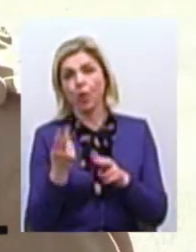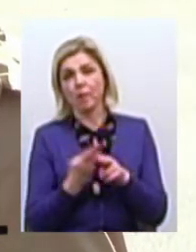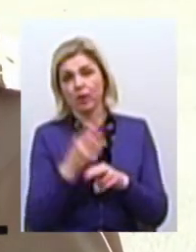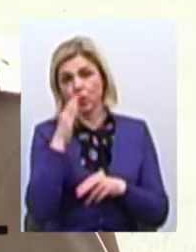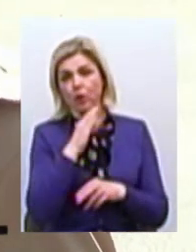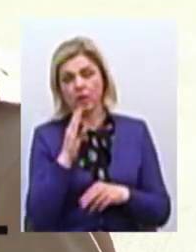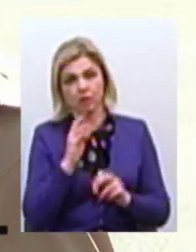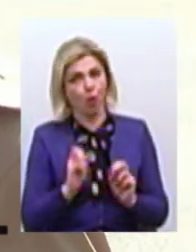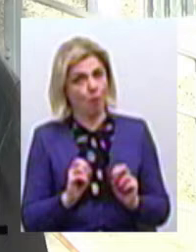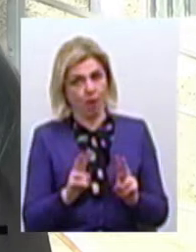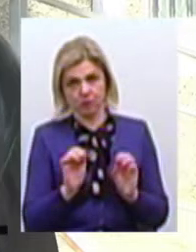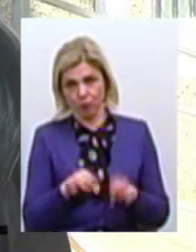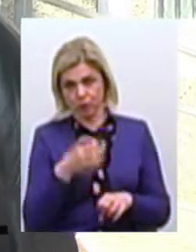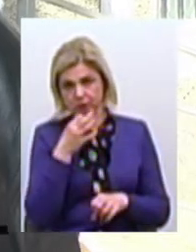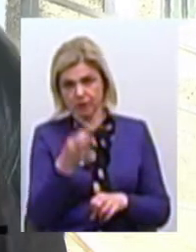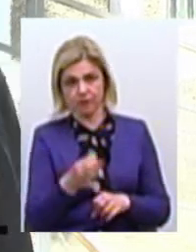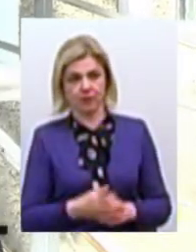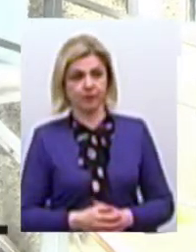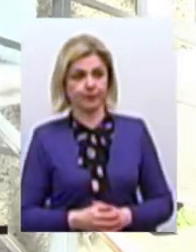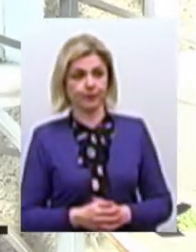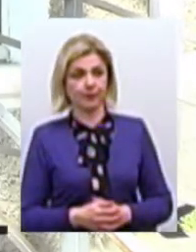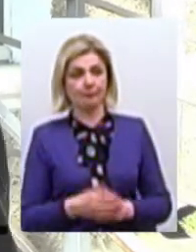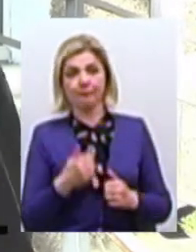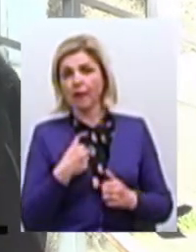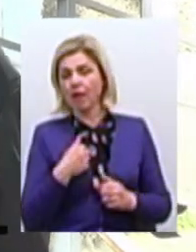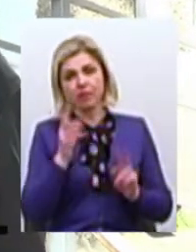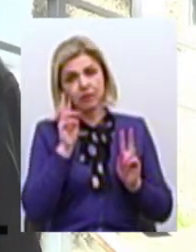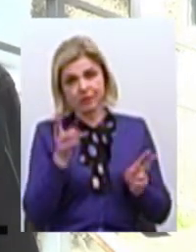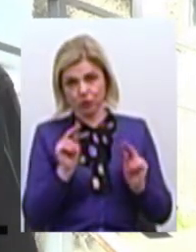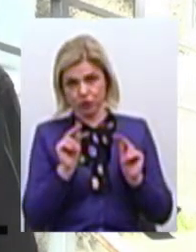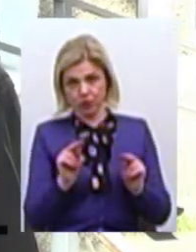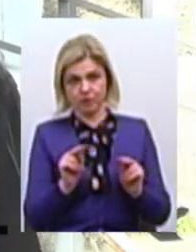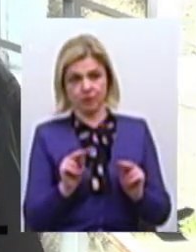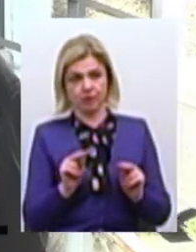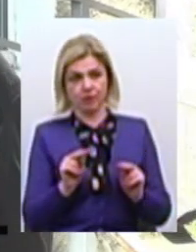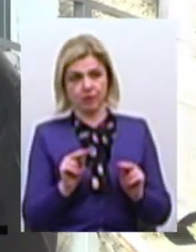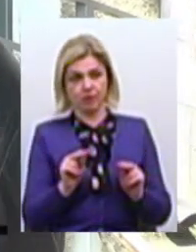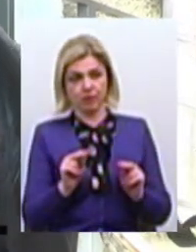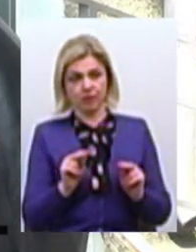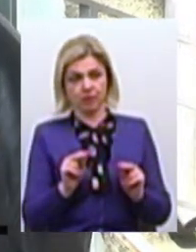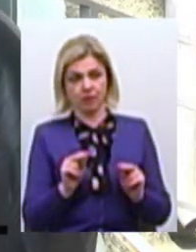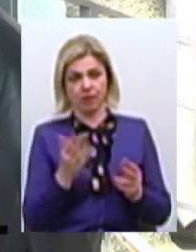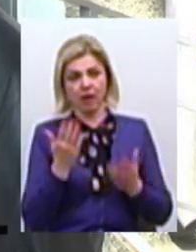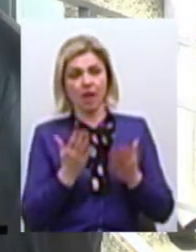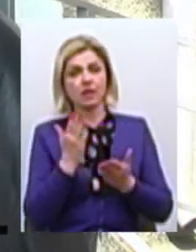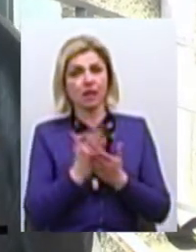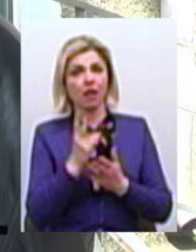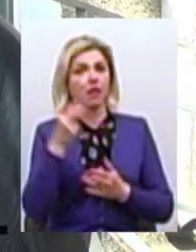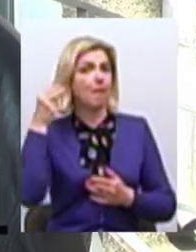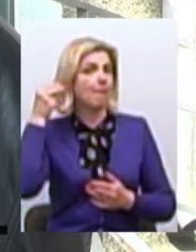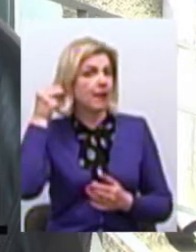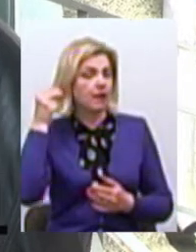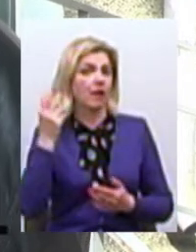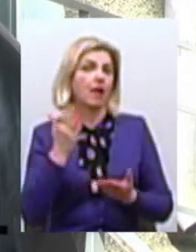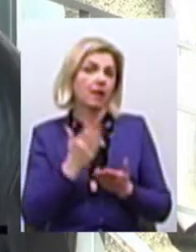Даже опасно, можно сказать. Я даже не знаю, если честно, есть, как на ушах там бирки висят,